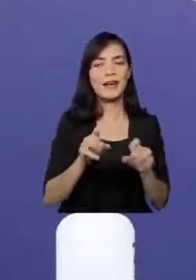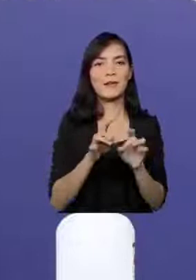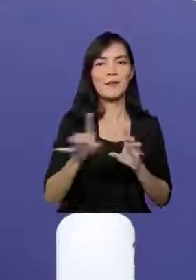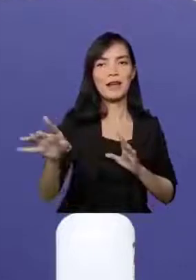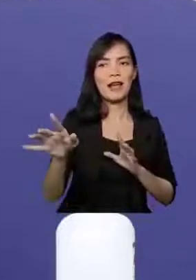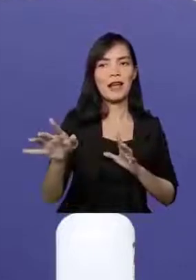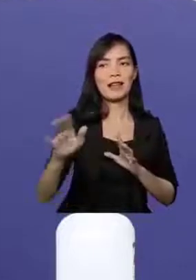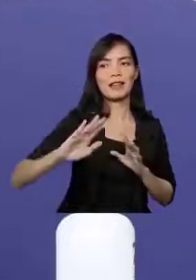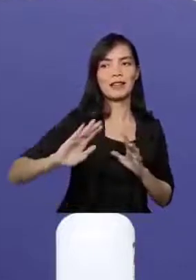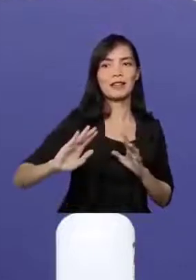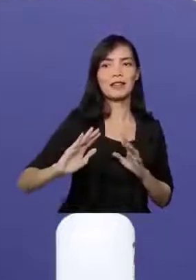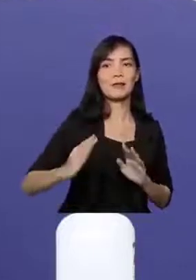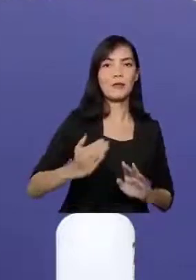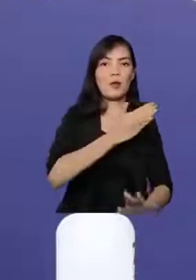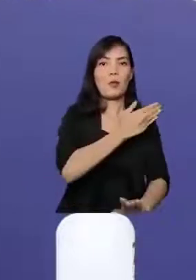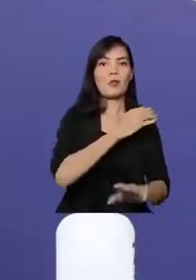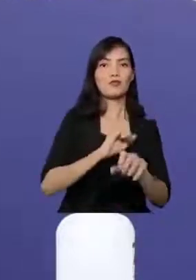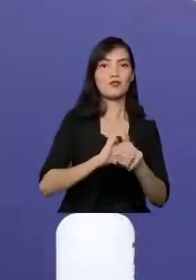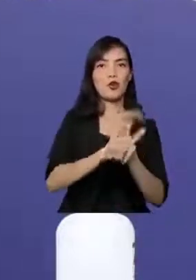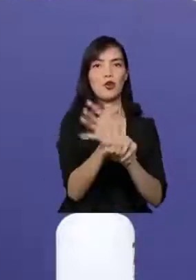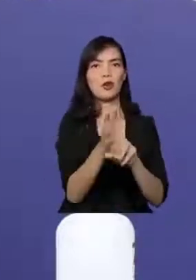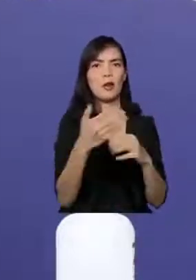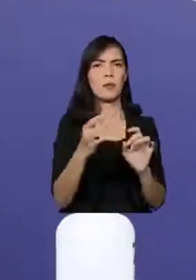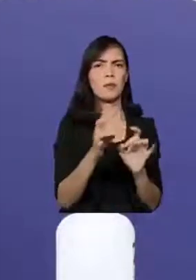dari Jumatan sebelum tandem